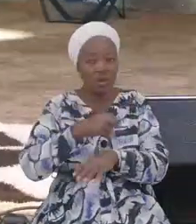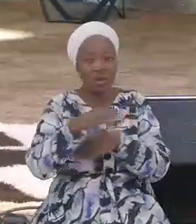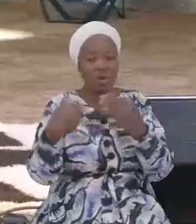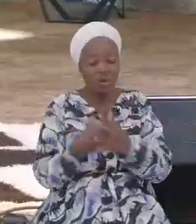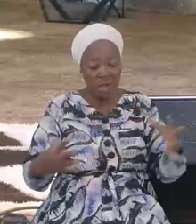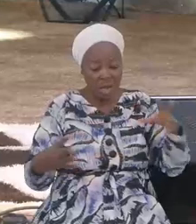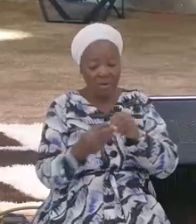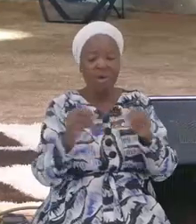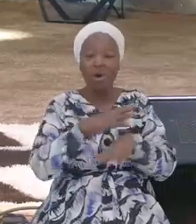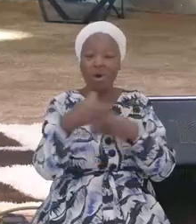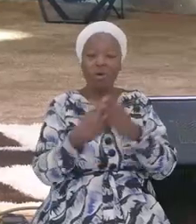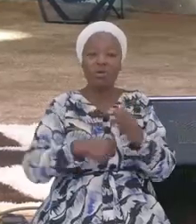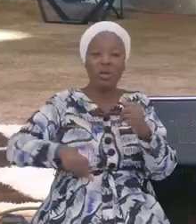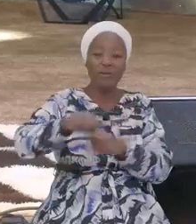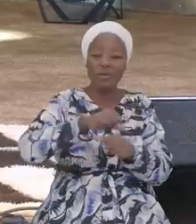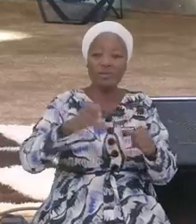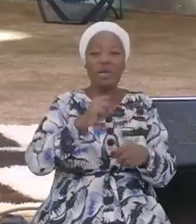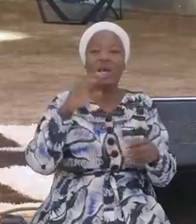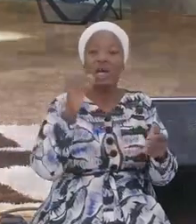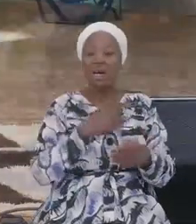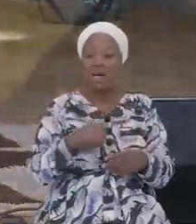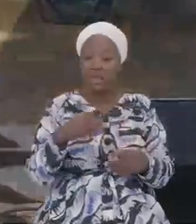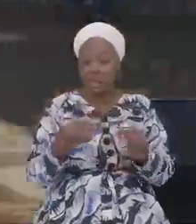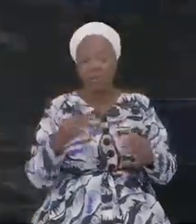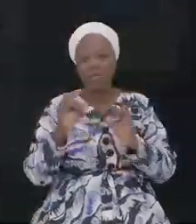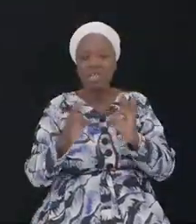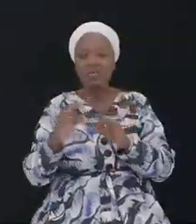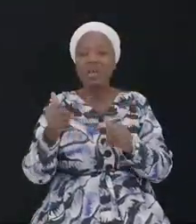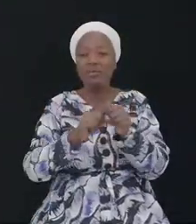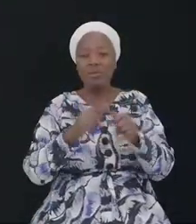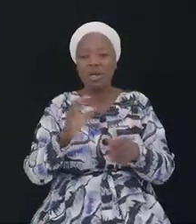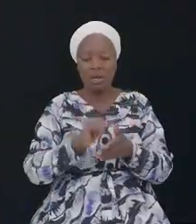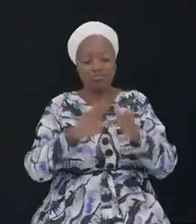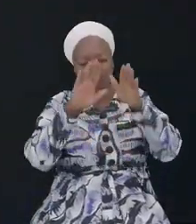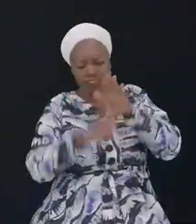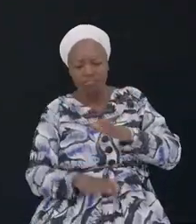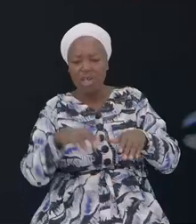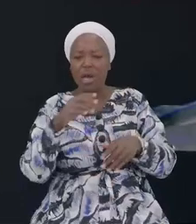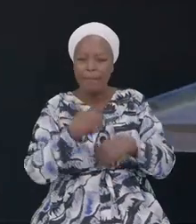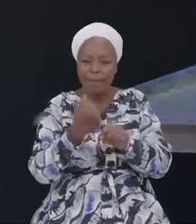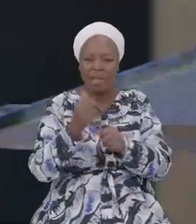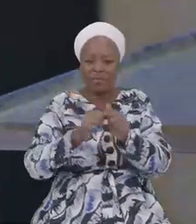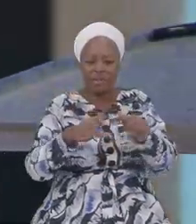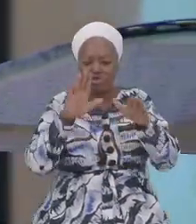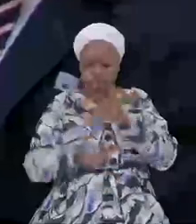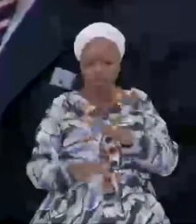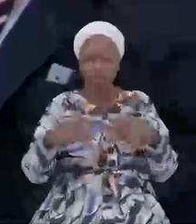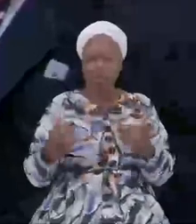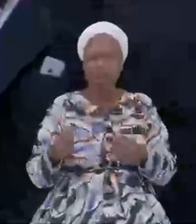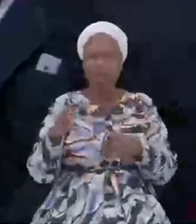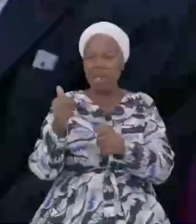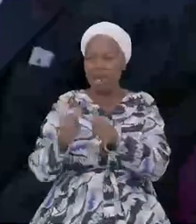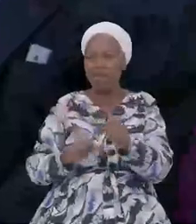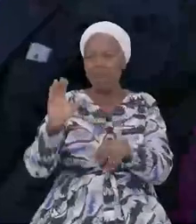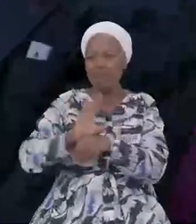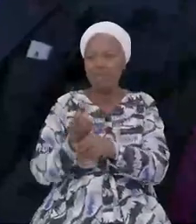rassemblements, sur toutes les autres congrégations. Alors, si tout le monde rabaisse leur standard, toute église, y compris la vie profonde,